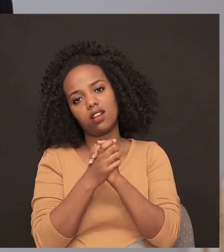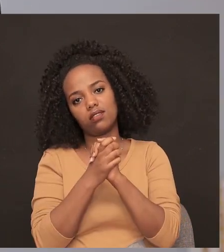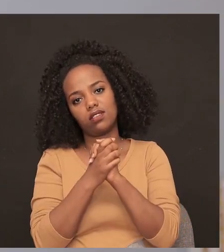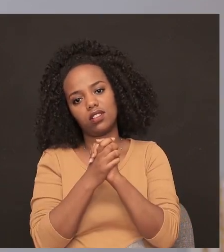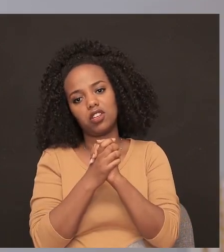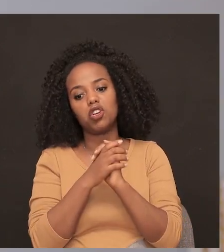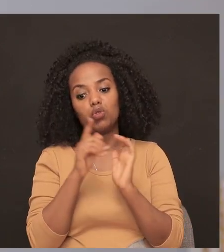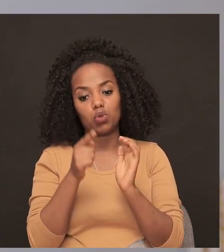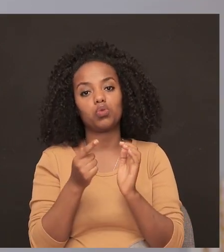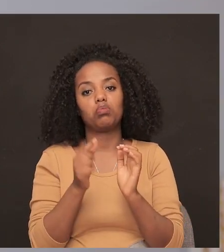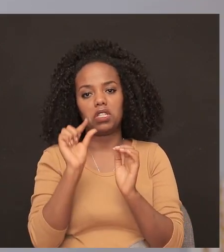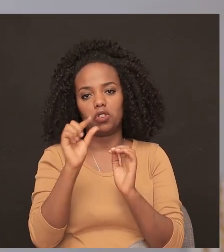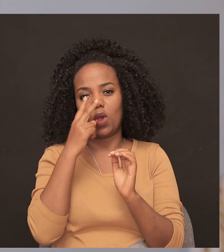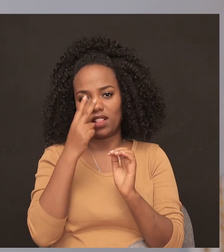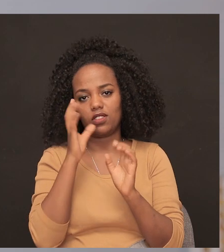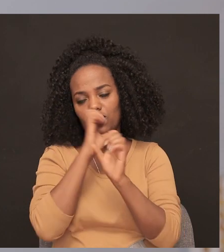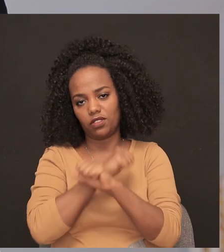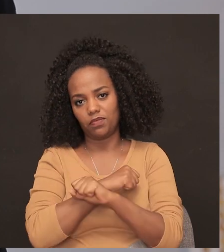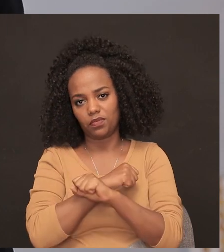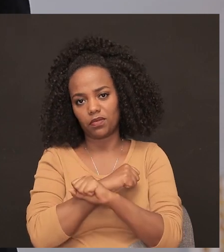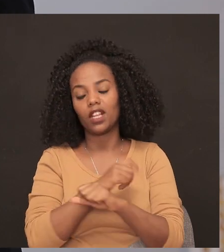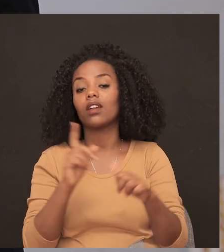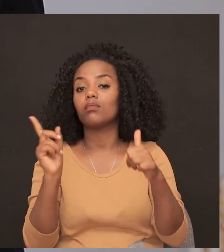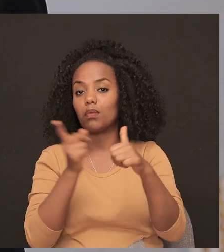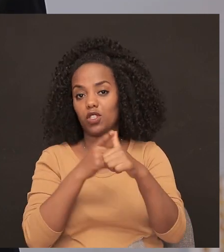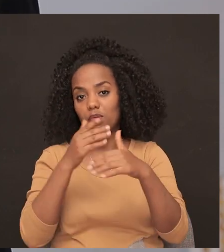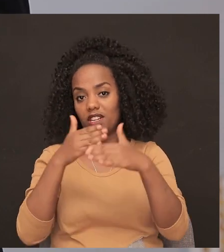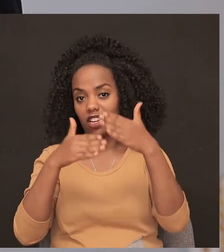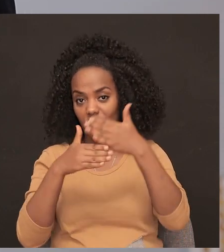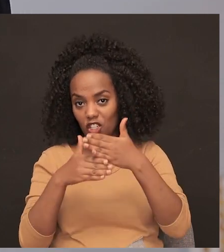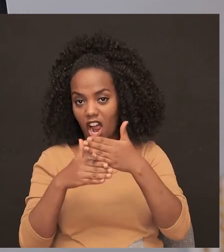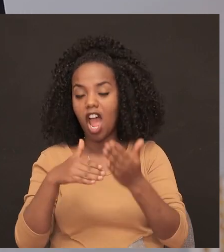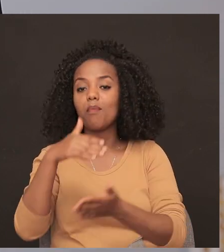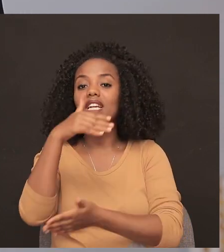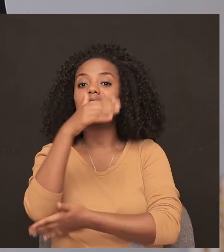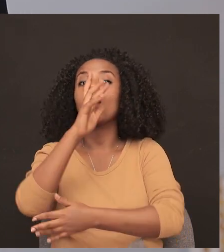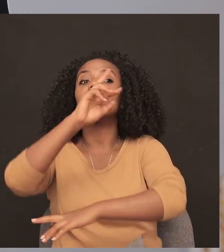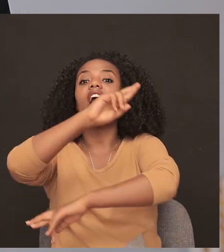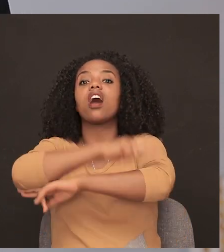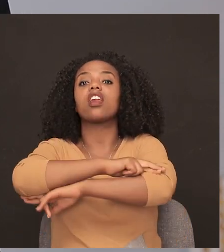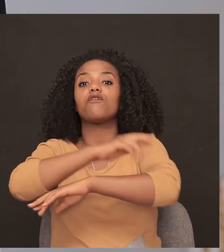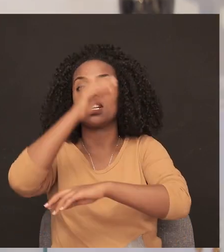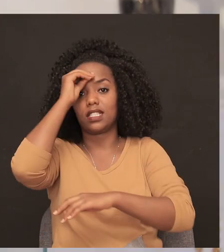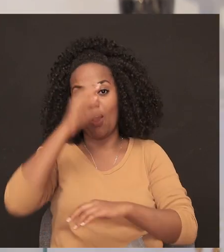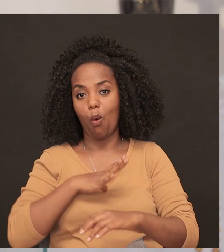እሱን በጥቂቱ አይተን እንጨርሳለን። በመጀመሪያ ደረጃ በእግዚአብሔር ያረፈ ሰው